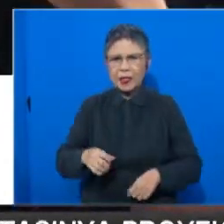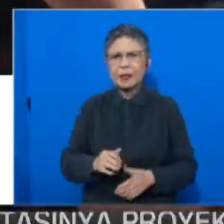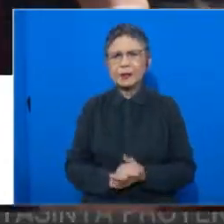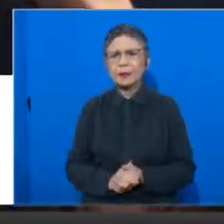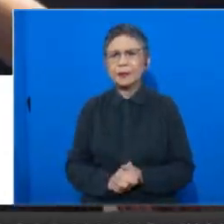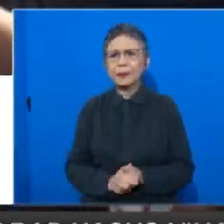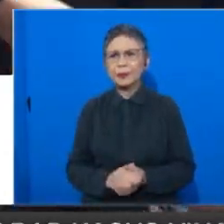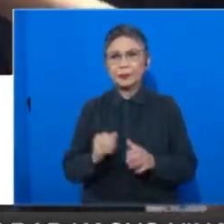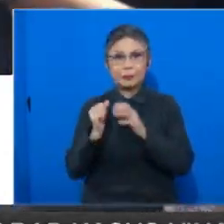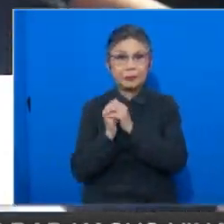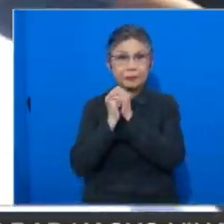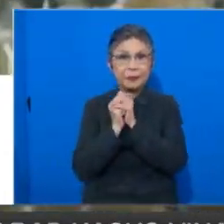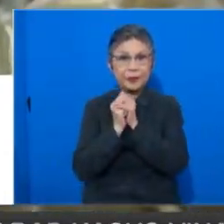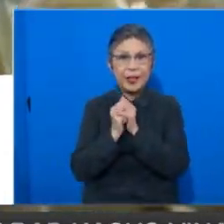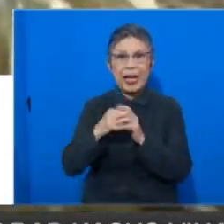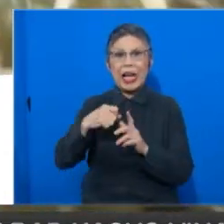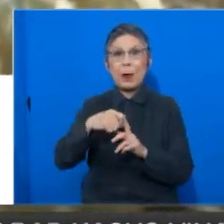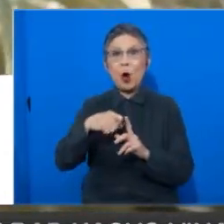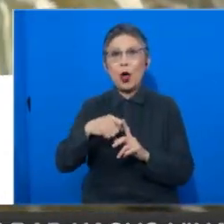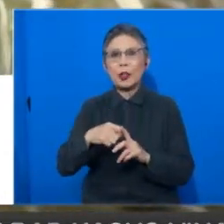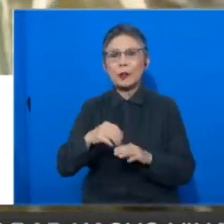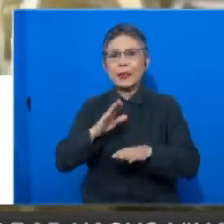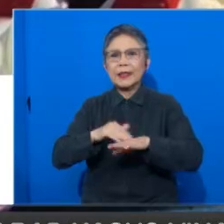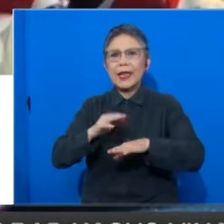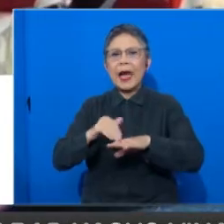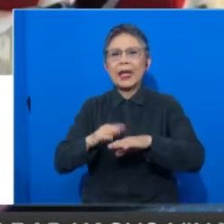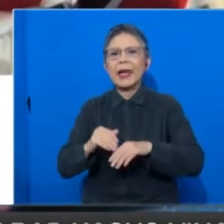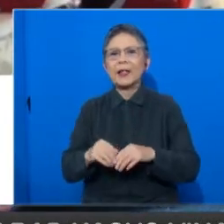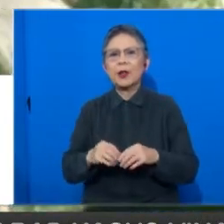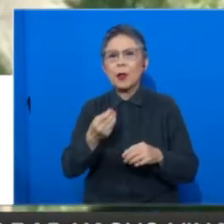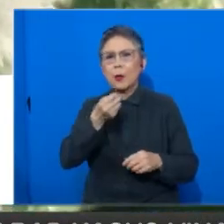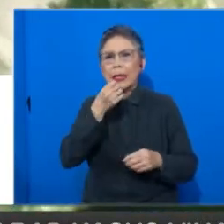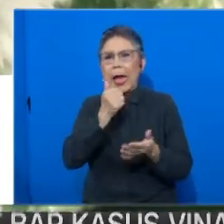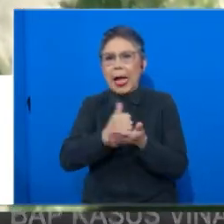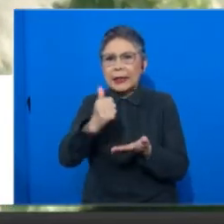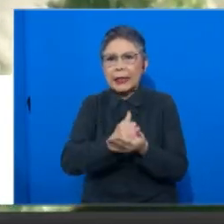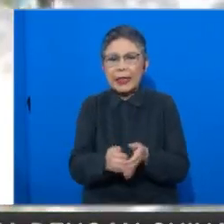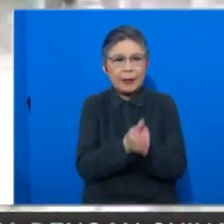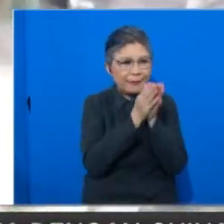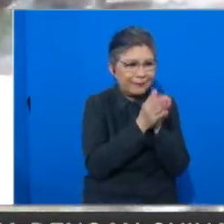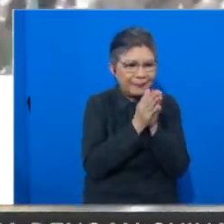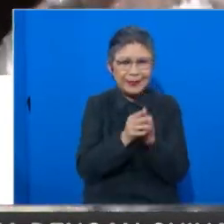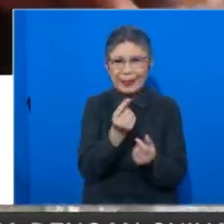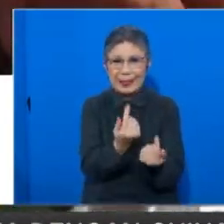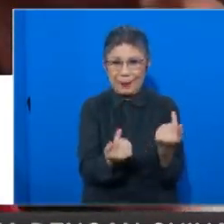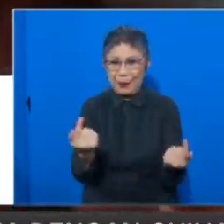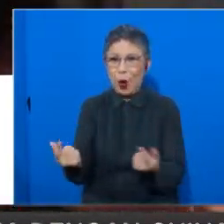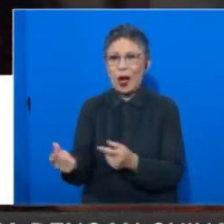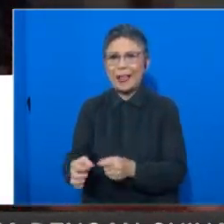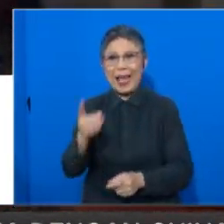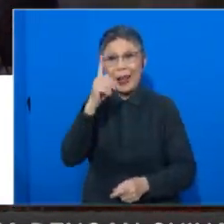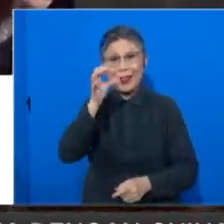Lewat tradisi arak-arakan tumpeng klepon ini diharapkan bisa melestarikan jajanan tradisional sekaligus mempererat silaturahmi antar warga.